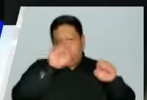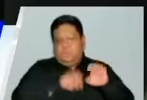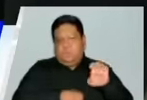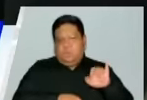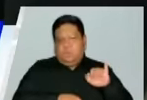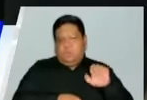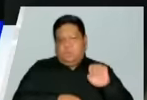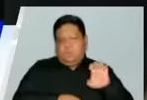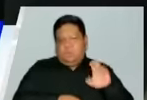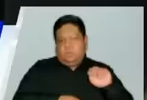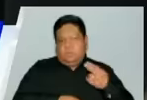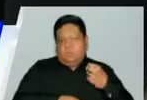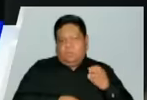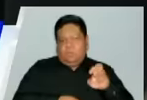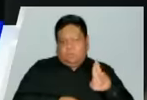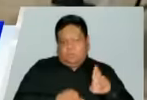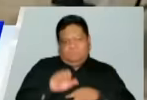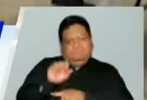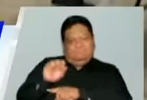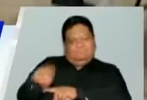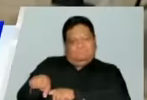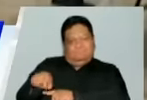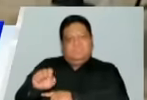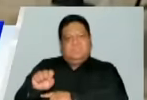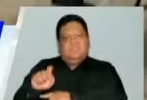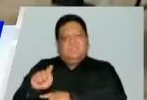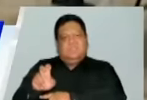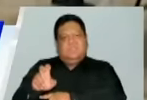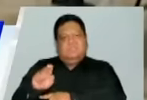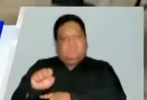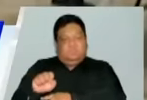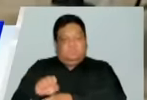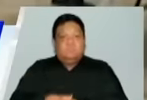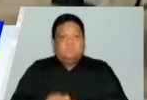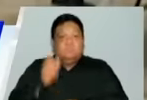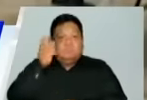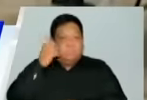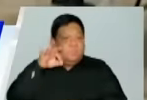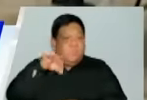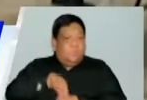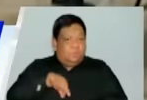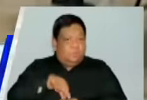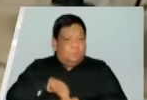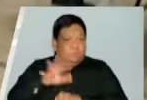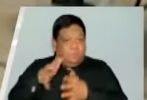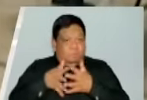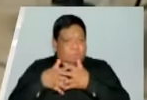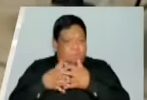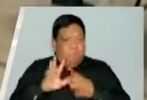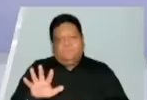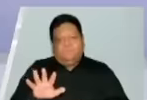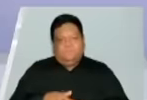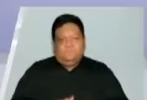Stevenson. Gaganapin ang 2024 U.S. presidential elections sa November 5.